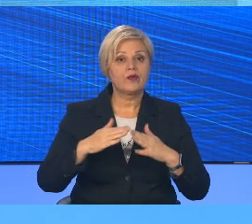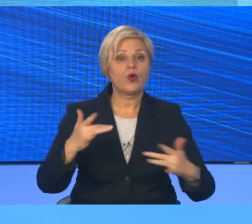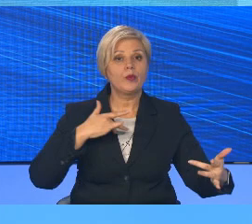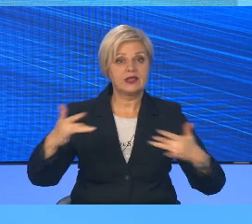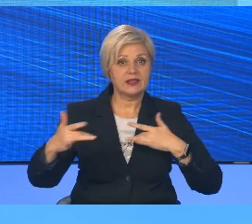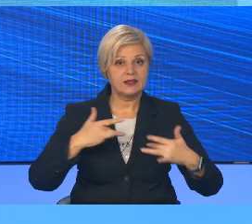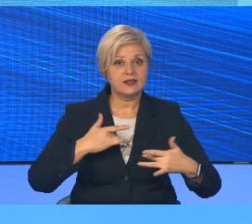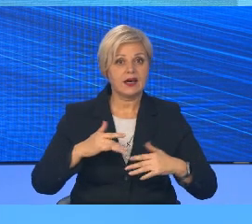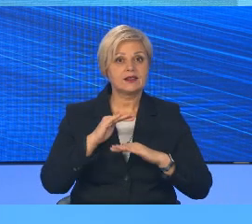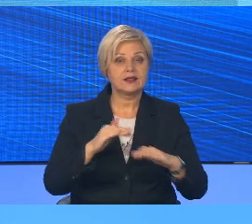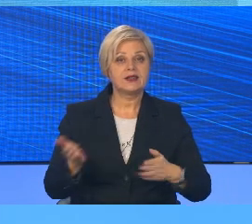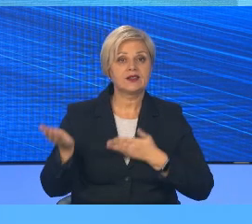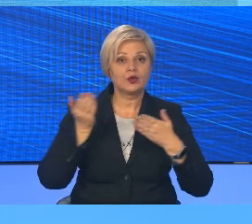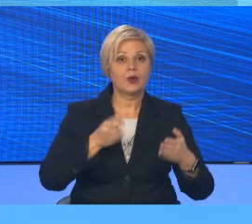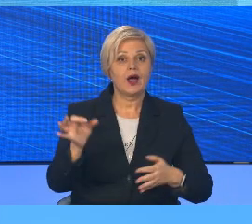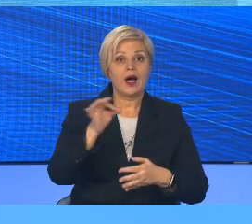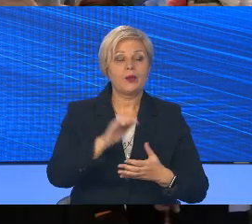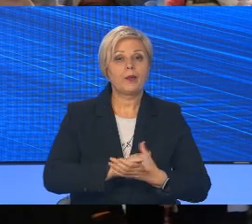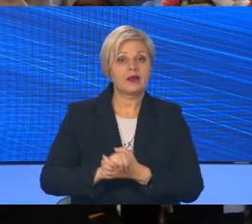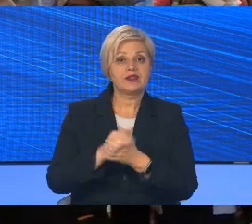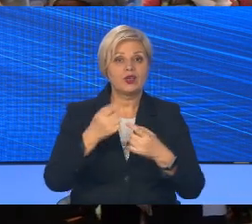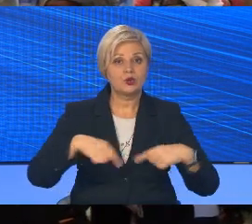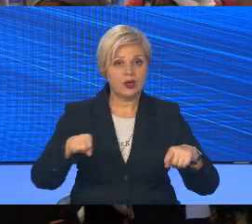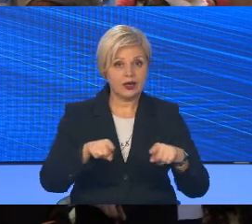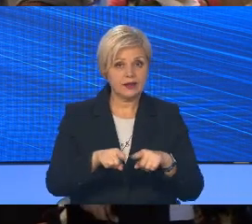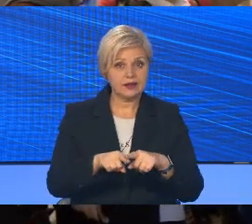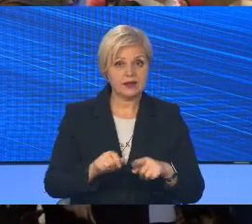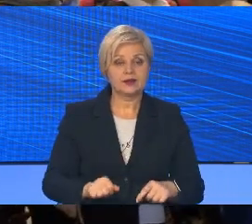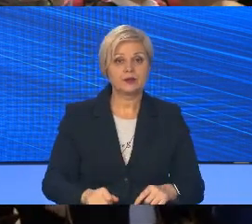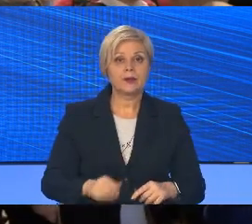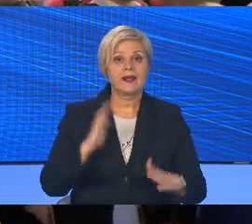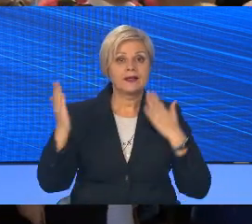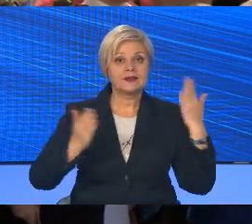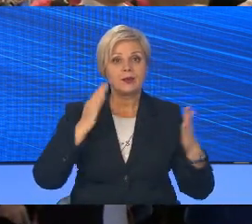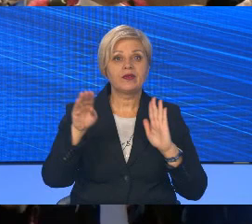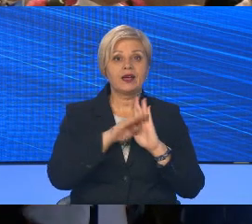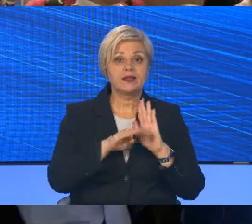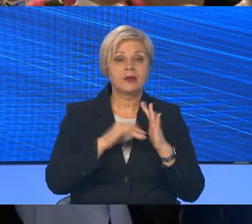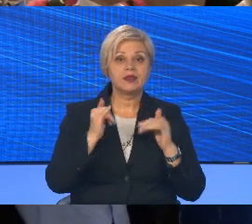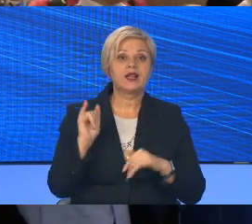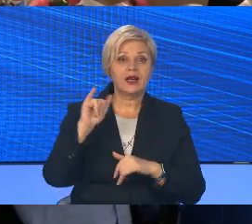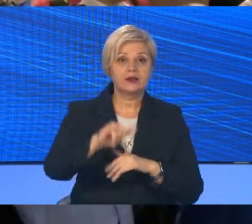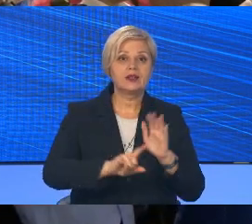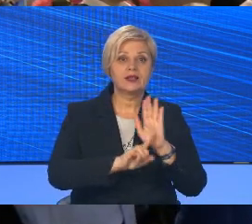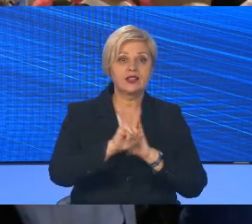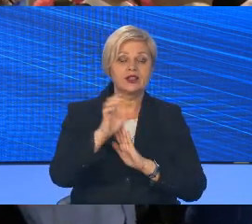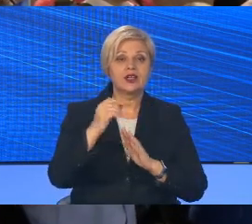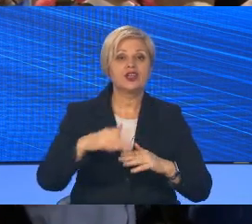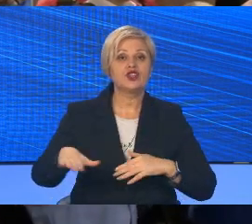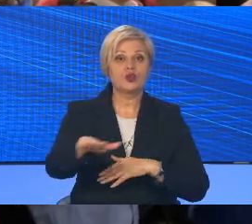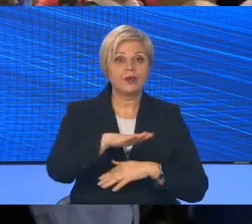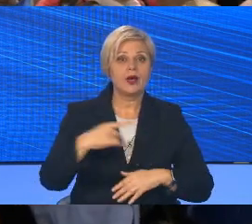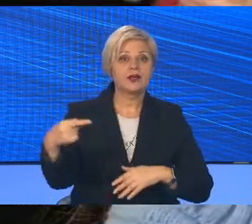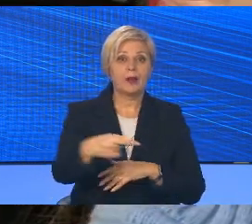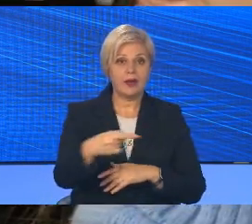драматичный театр дятву запросила областная профсоюзная организация. Забавляльная программа для наведывальников началась еще у фойе на